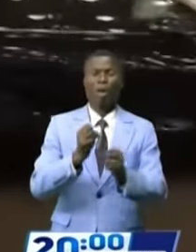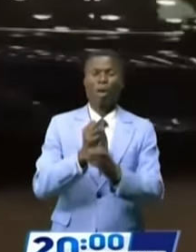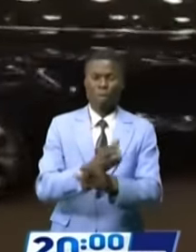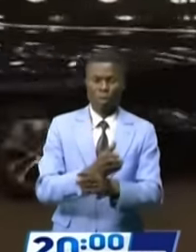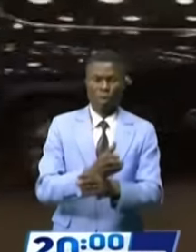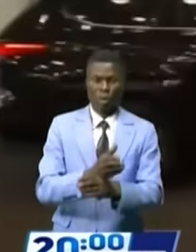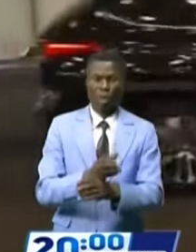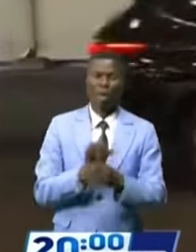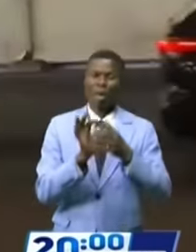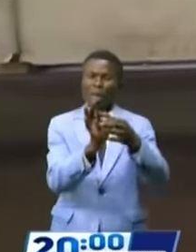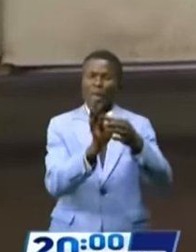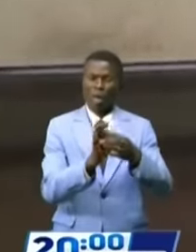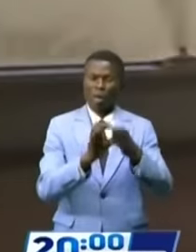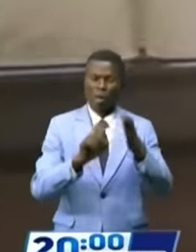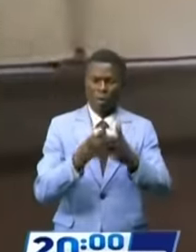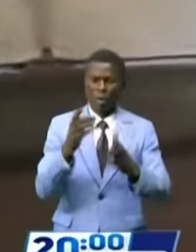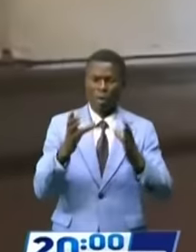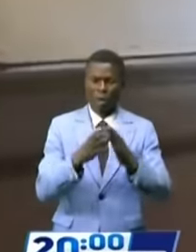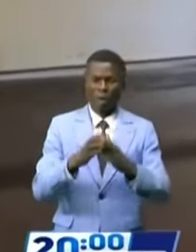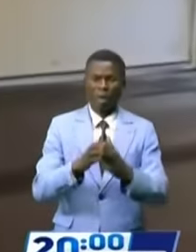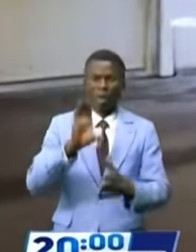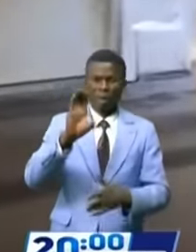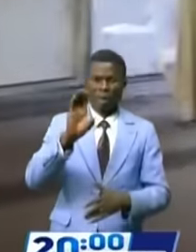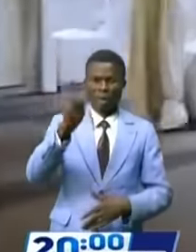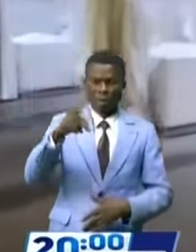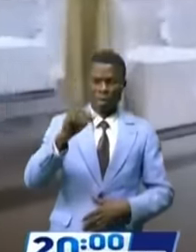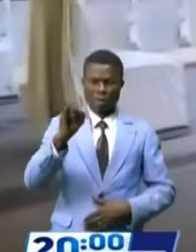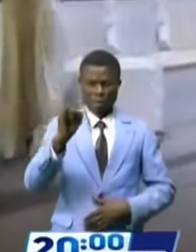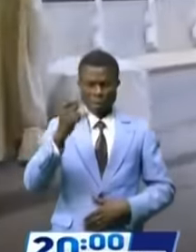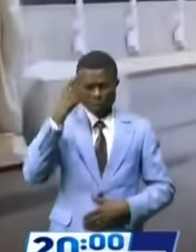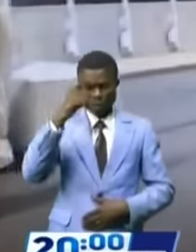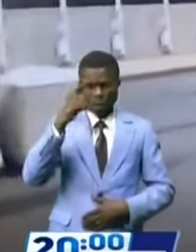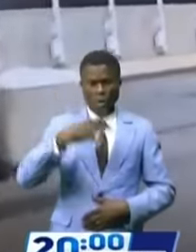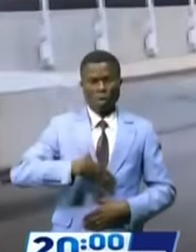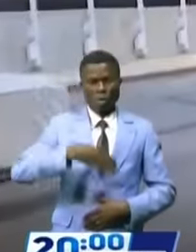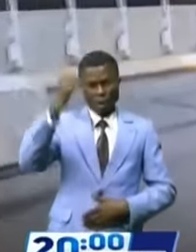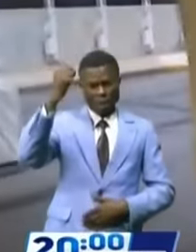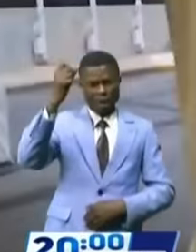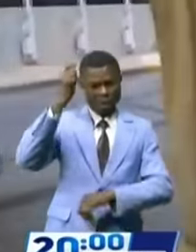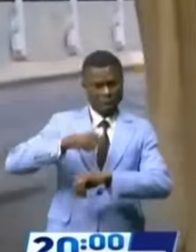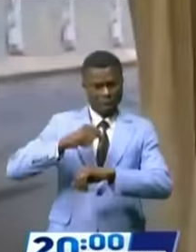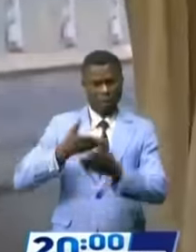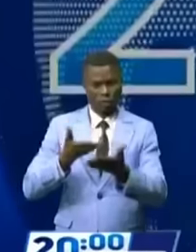à coopérer étroitement avec la CPI pour faire triompher la justice.